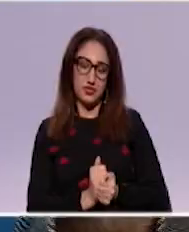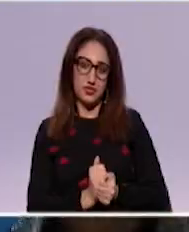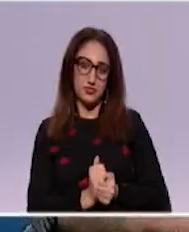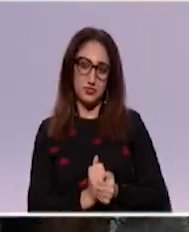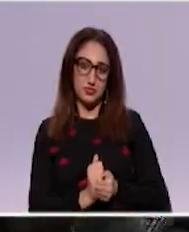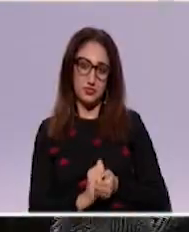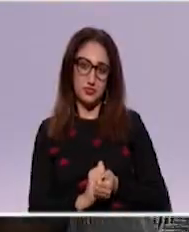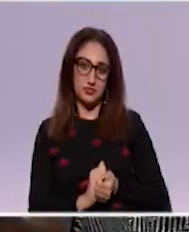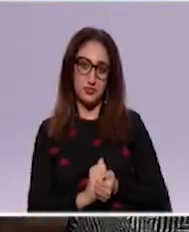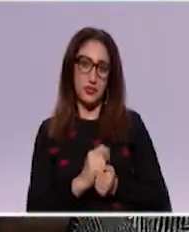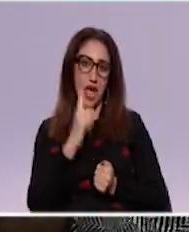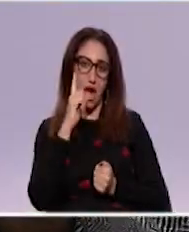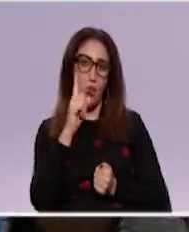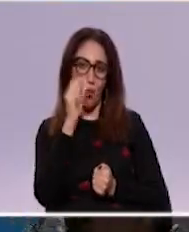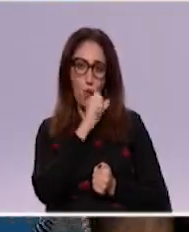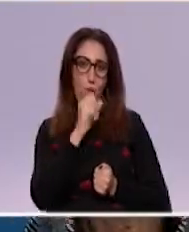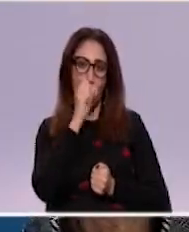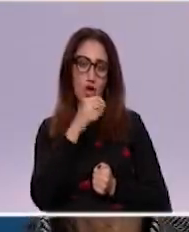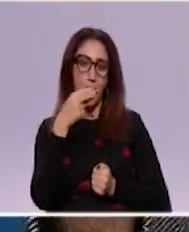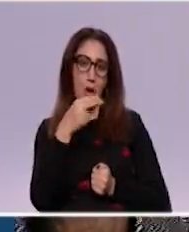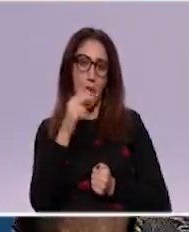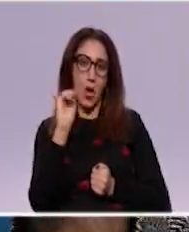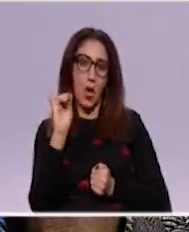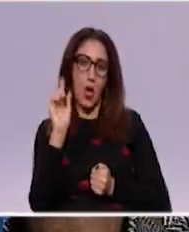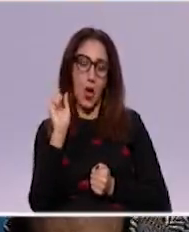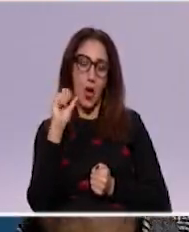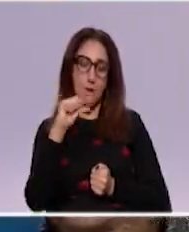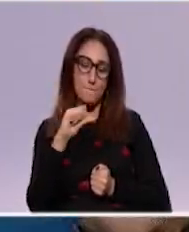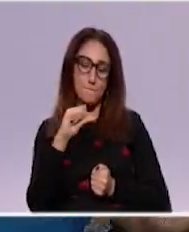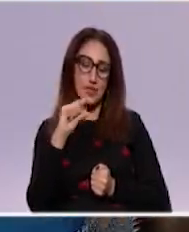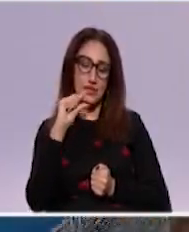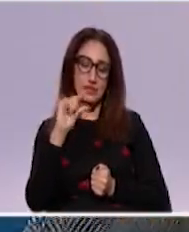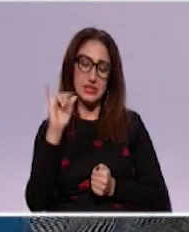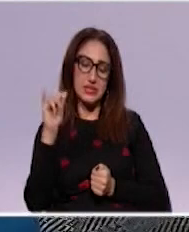اول اغنيه لعمرو دياب ما كانش معتمد في الاذاعه،